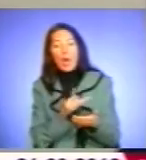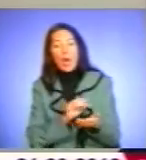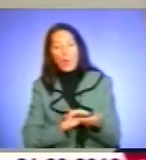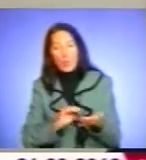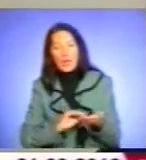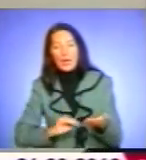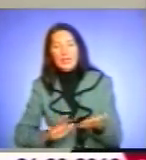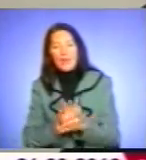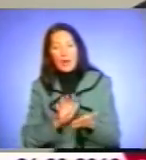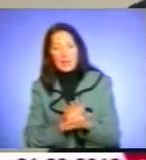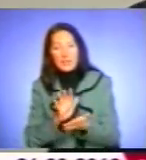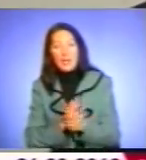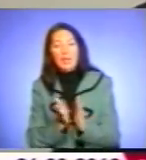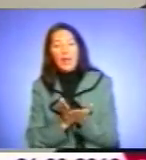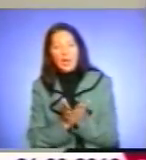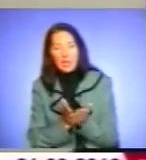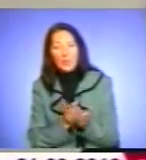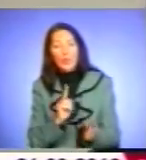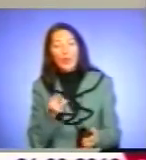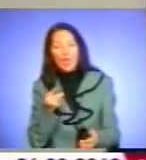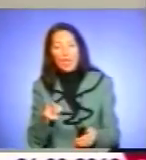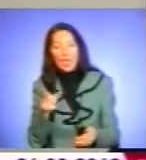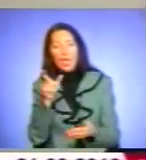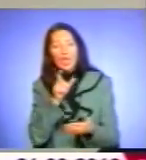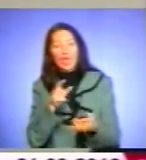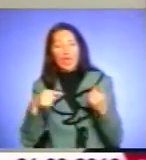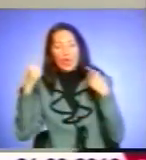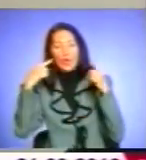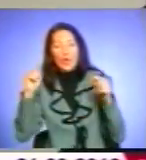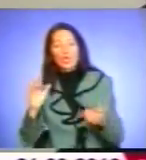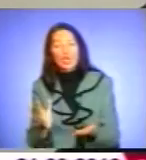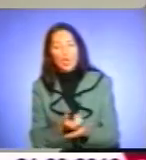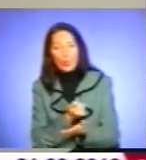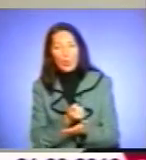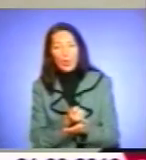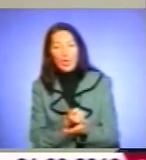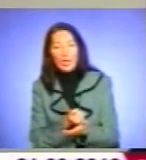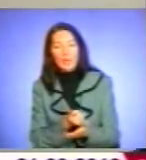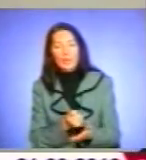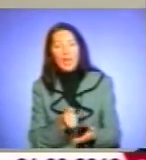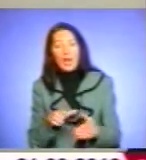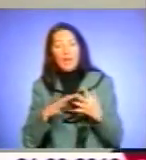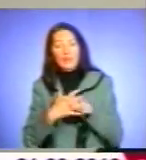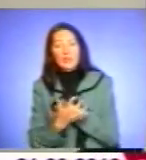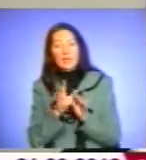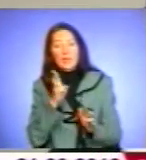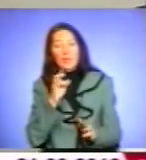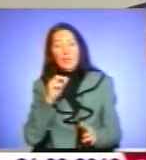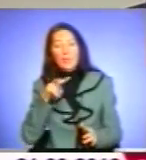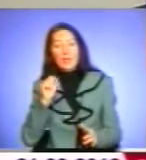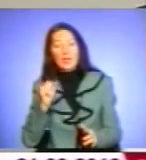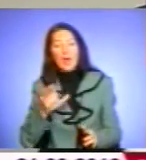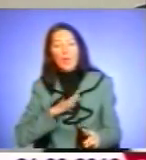в газетах, в пресі про її творчі здобутки. В селі Біла, слід сказати, був